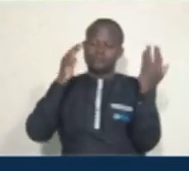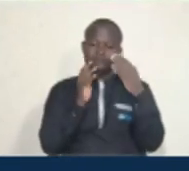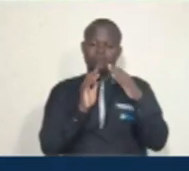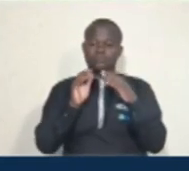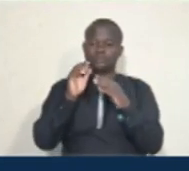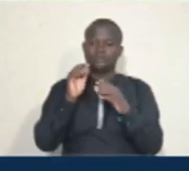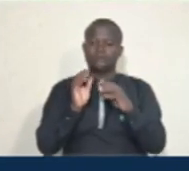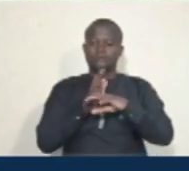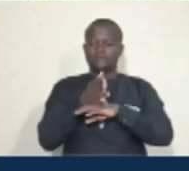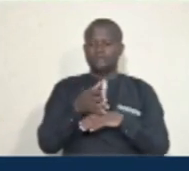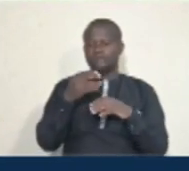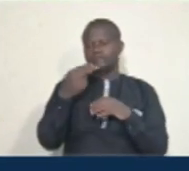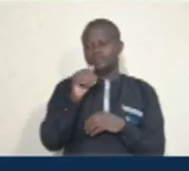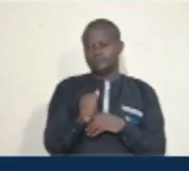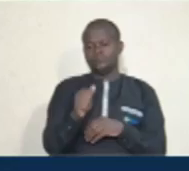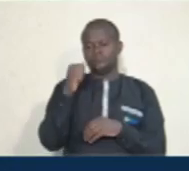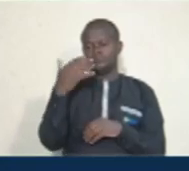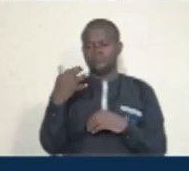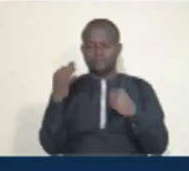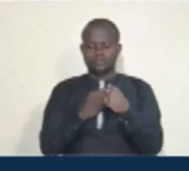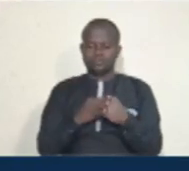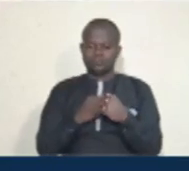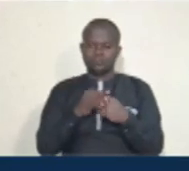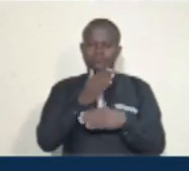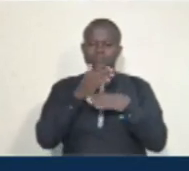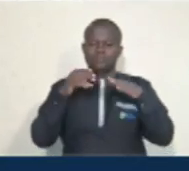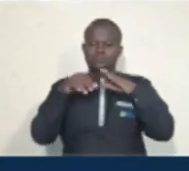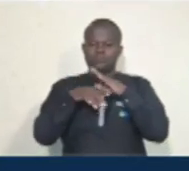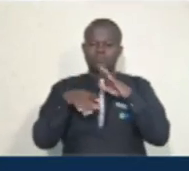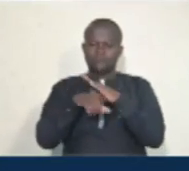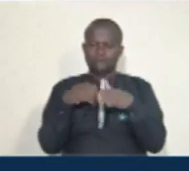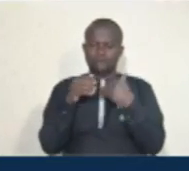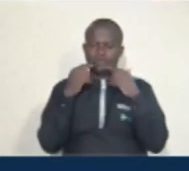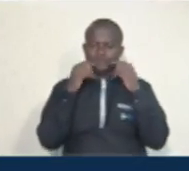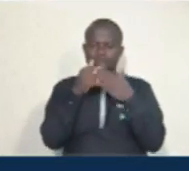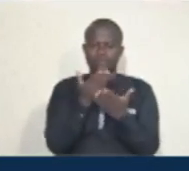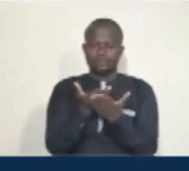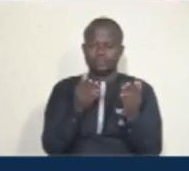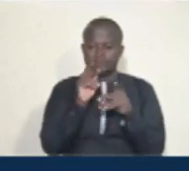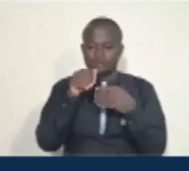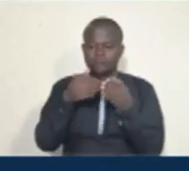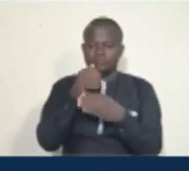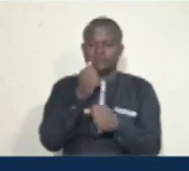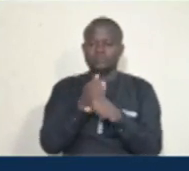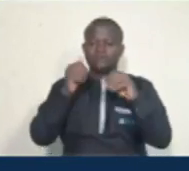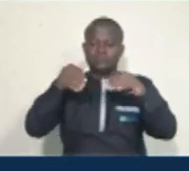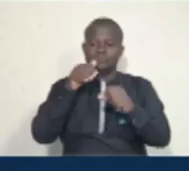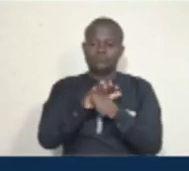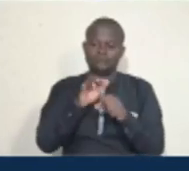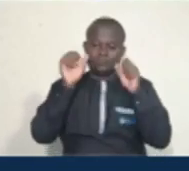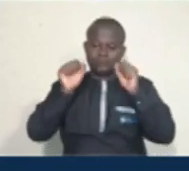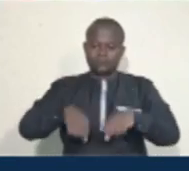busaga hegitari 58,000. Minisiteri y'ubutegetsi bw'igihugu isaba abaturage gukora imiganda kenshi